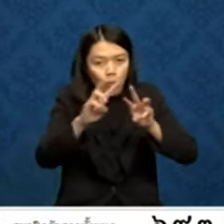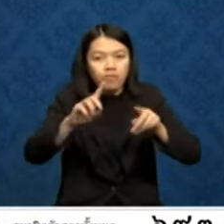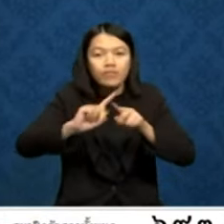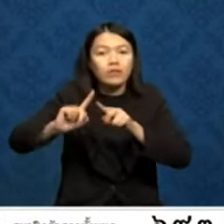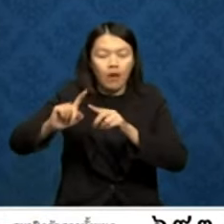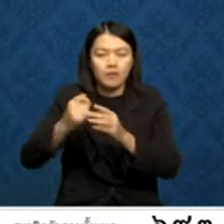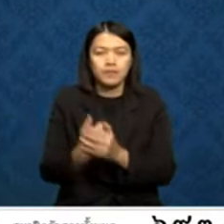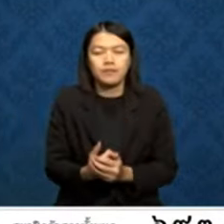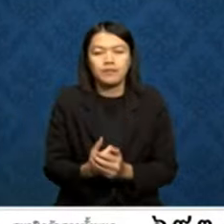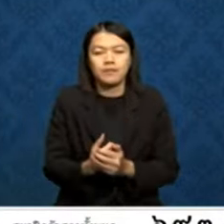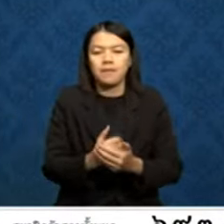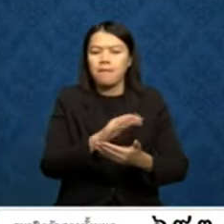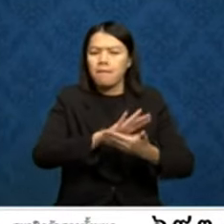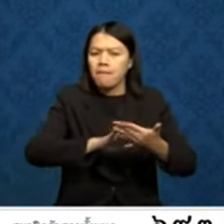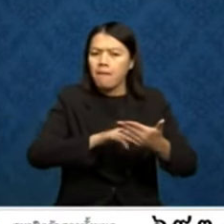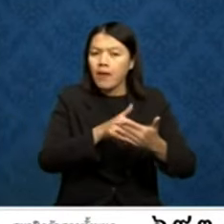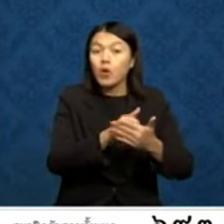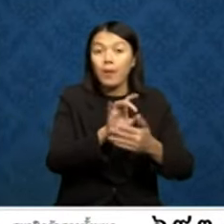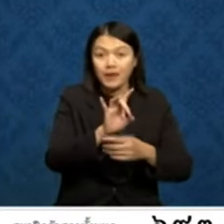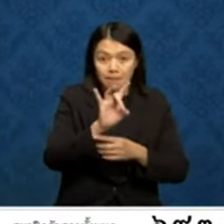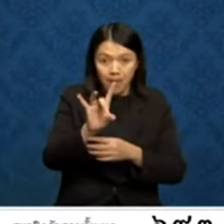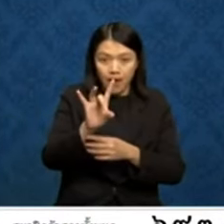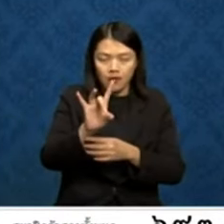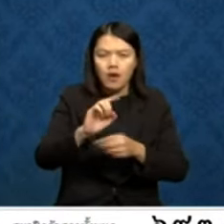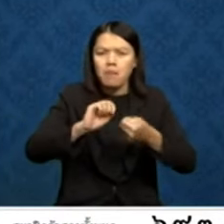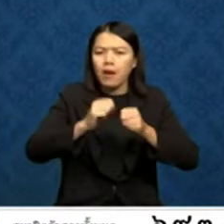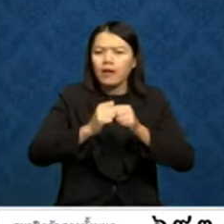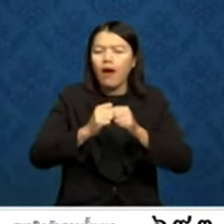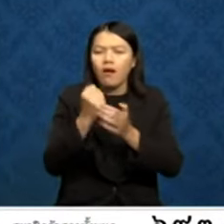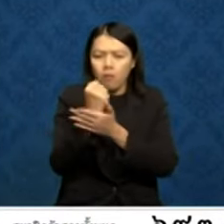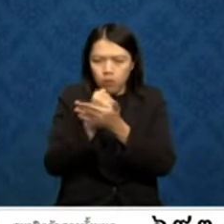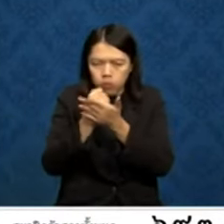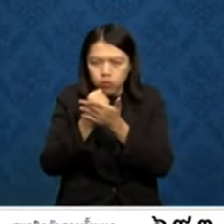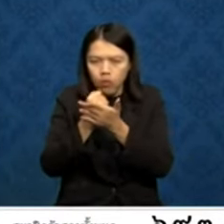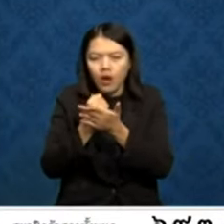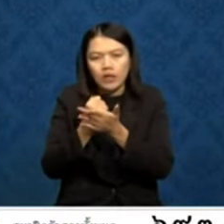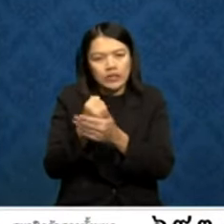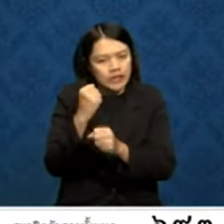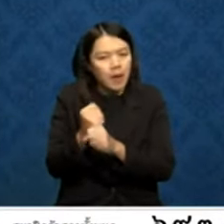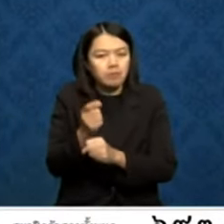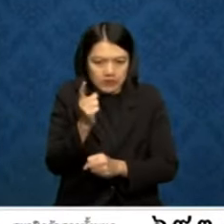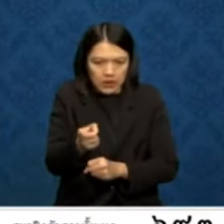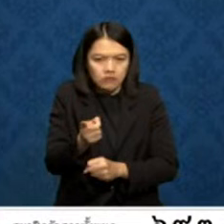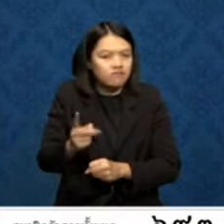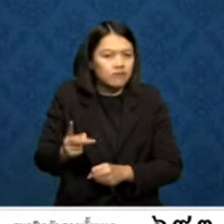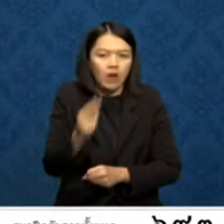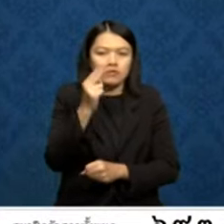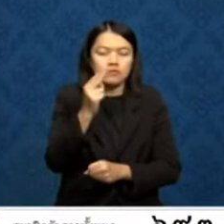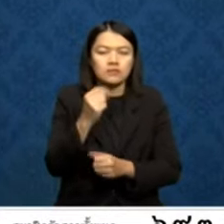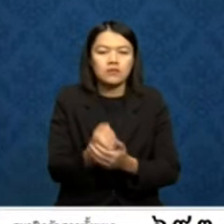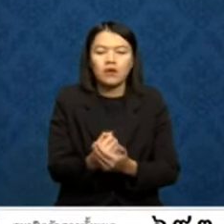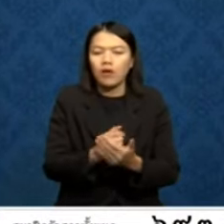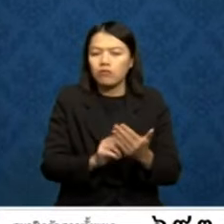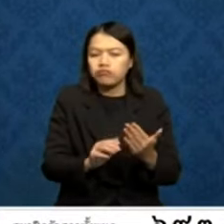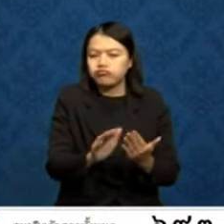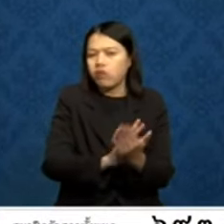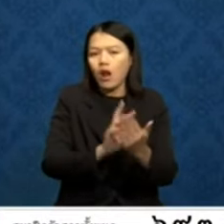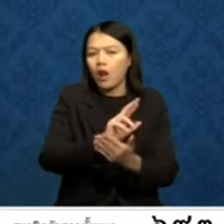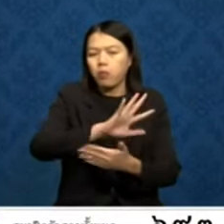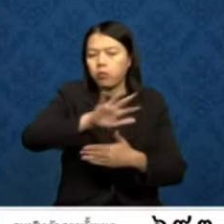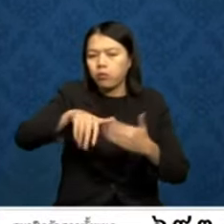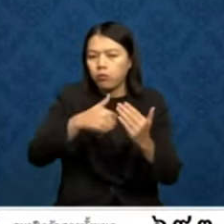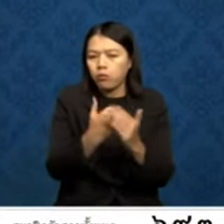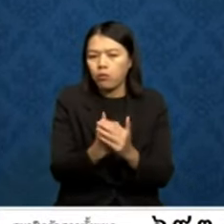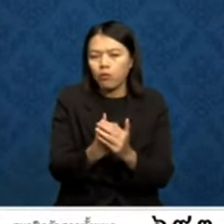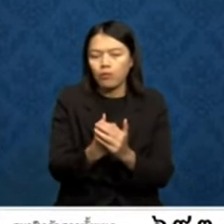โยบายที่8รัฐบาลจะแก้ปัญหายาเสพติด อย่างเด็ดขาดและครบวงจรเริ่มตั้งแต่การ